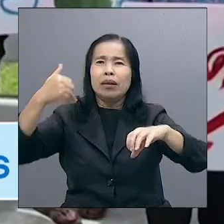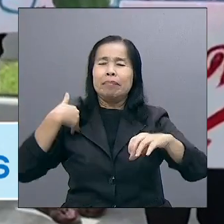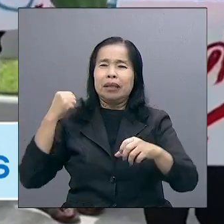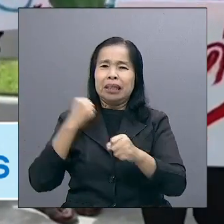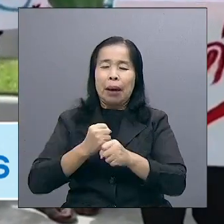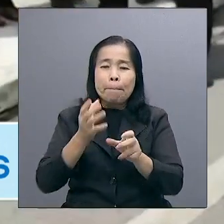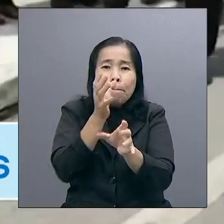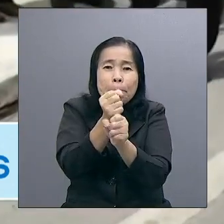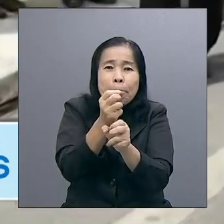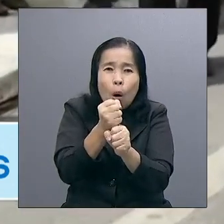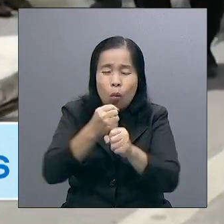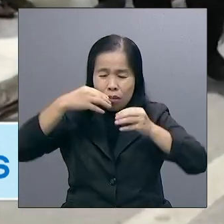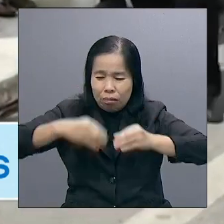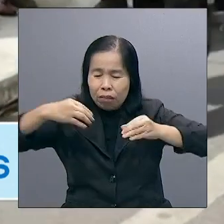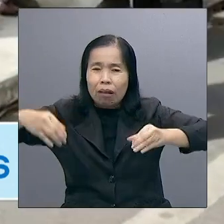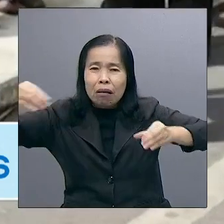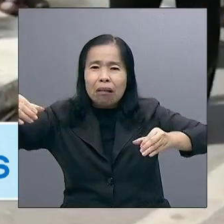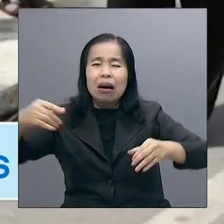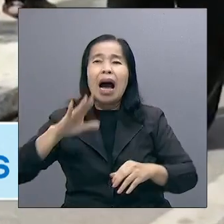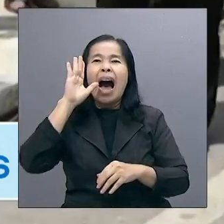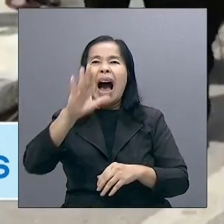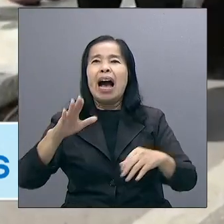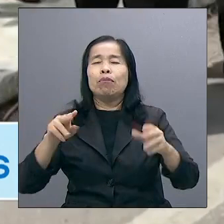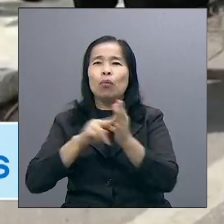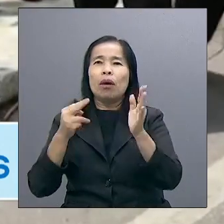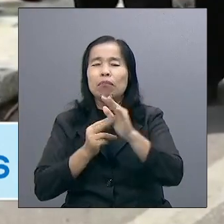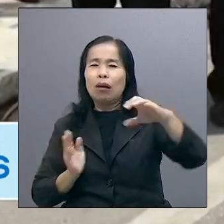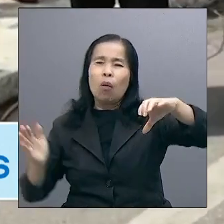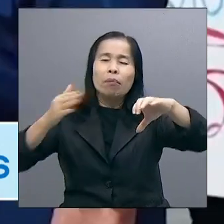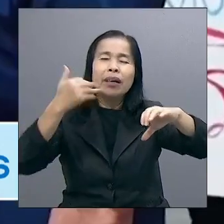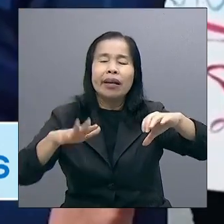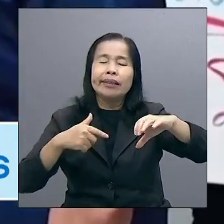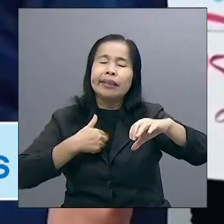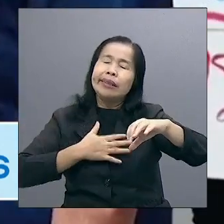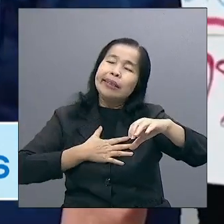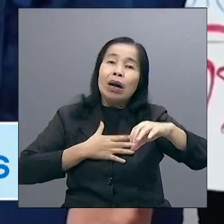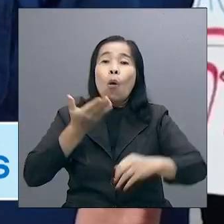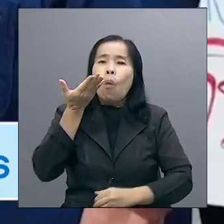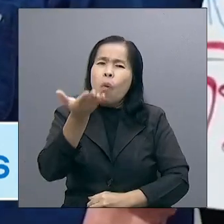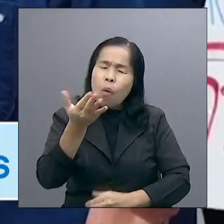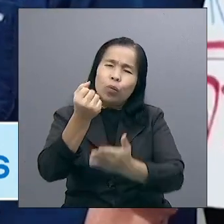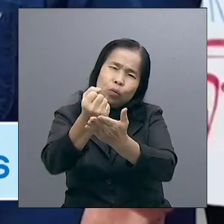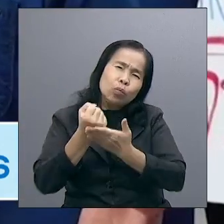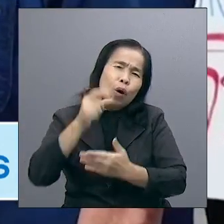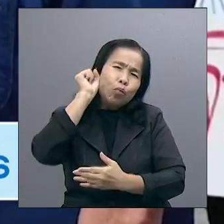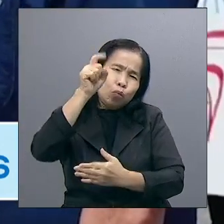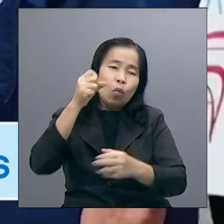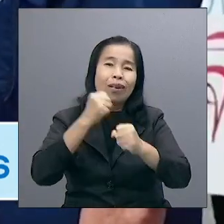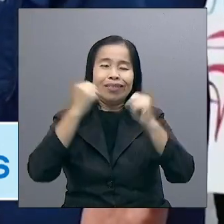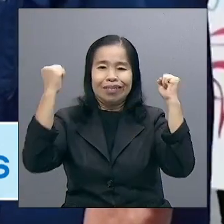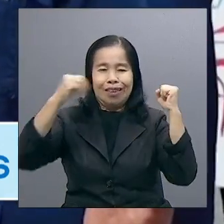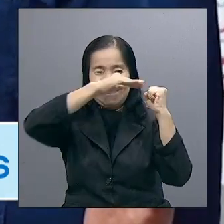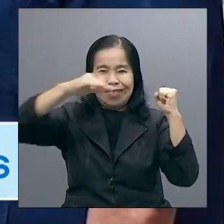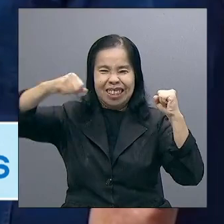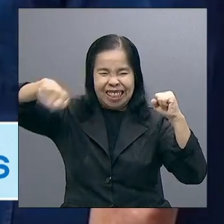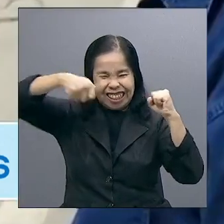certifiedทำการตดตั้งห้ามไม่ให้รถใหญ่นั้นผ่านจึงเรีกร้องหน่วยงานที่รับผิดชอบเร่งเข้ามาซ่มแซมให้ทนลิด